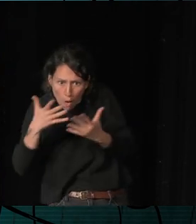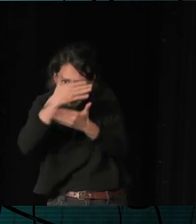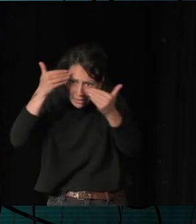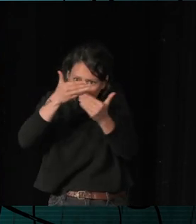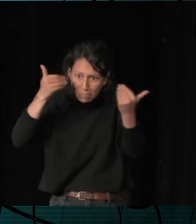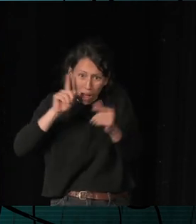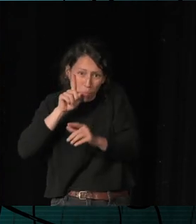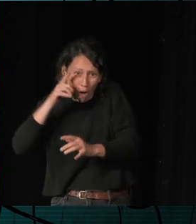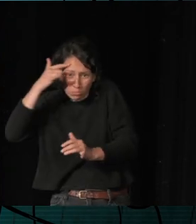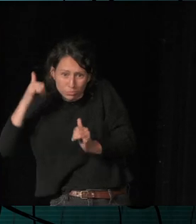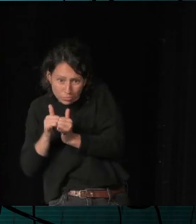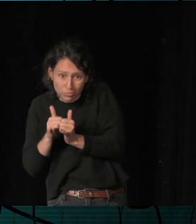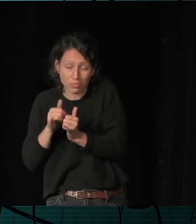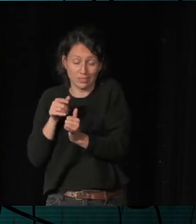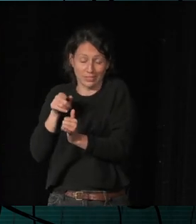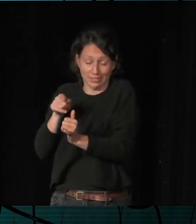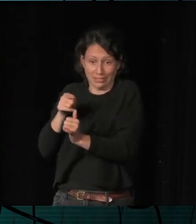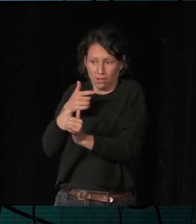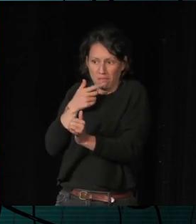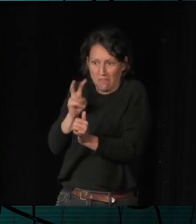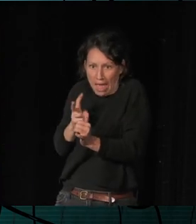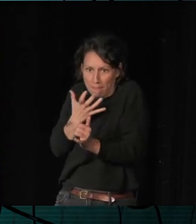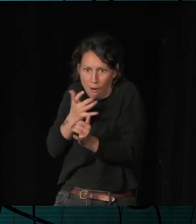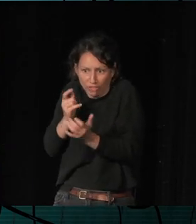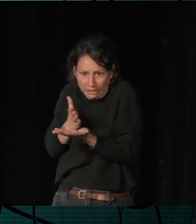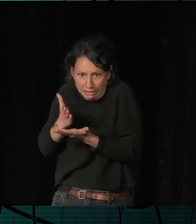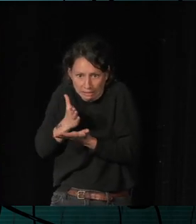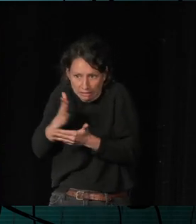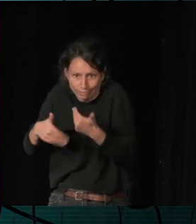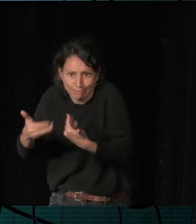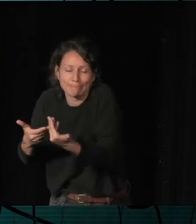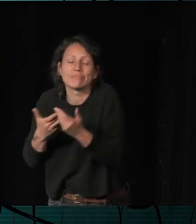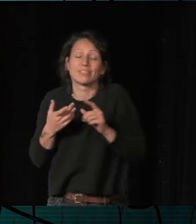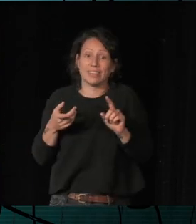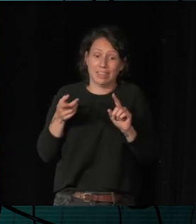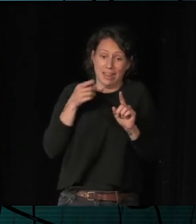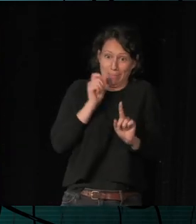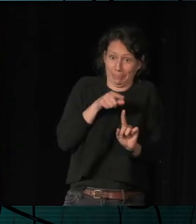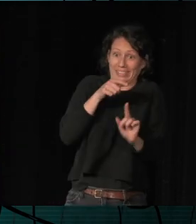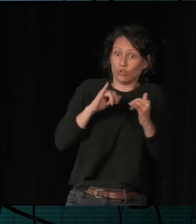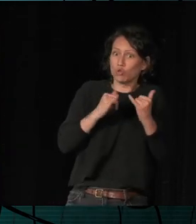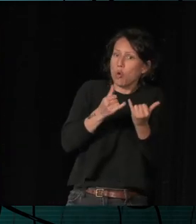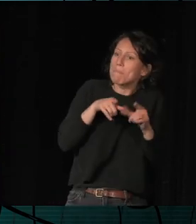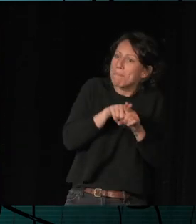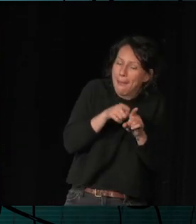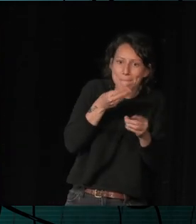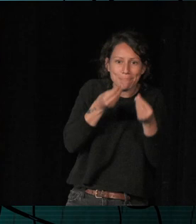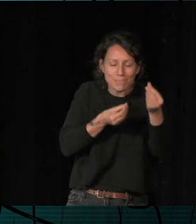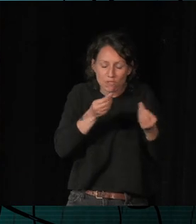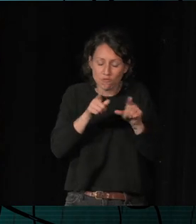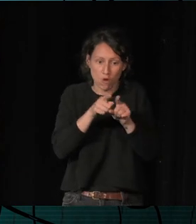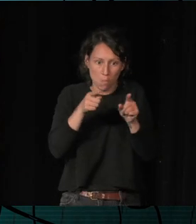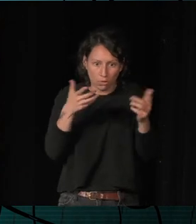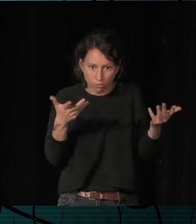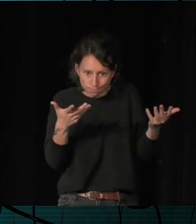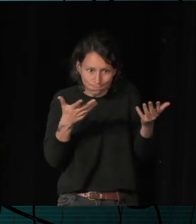découvertes, on n'a pas vraiment envie de savoir. Mais ça, pour le coup, je trouvais ça vraiment très intéressant, en fait, ce parti pris, parce qu'on repose sur des mécaniques vraiment